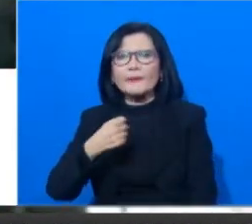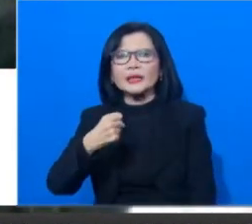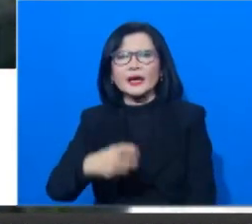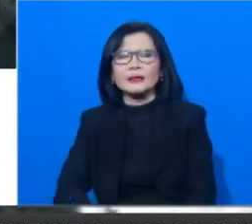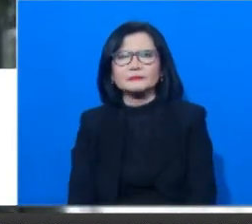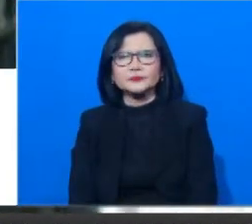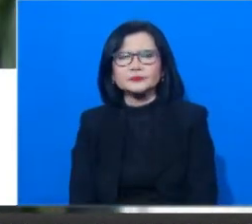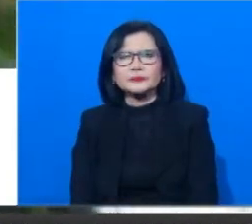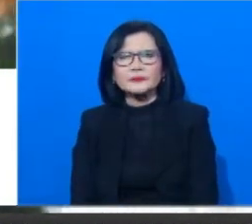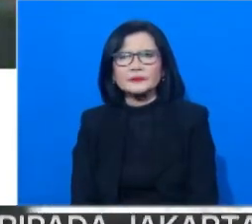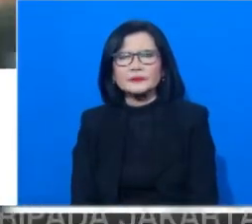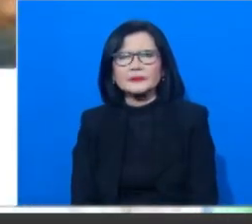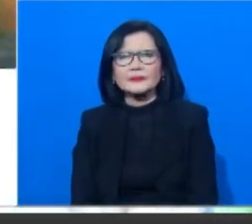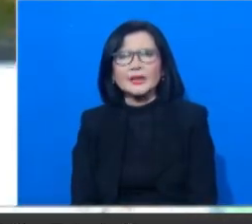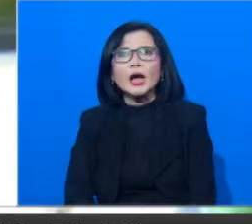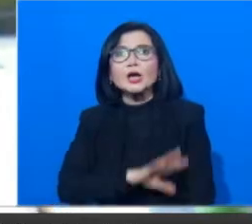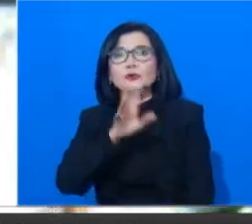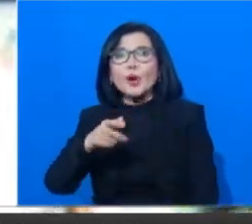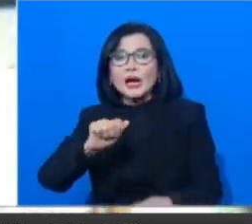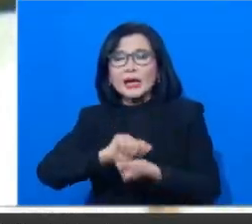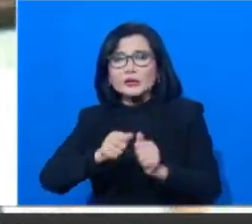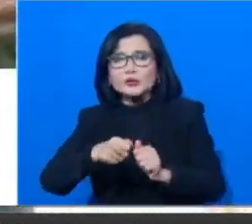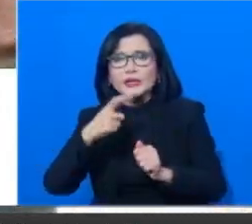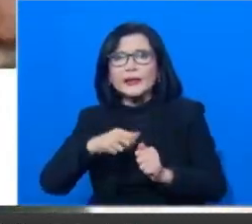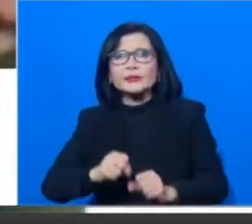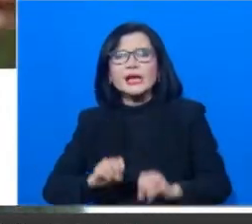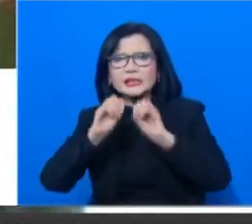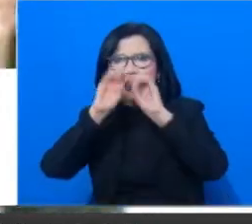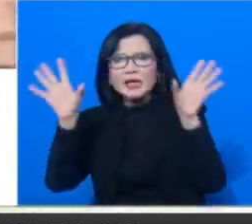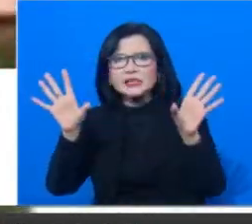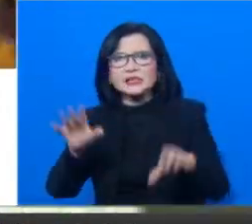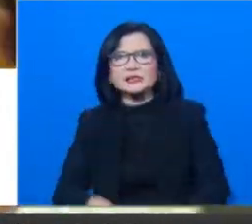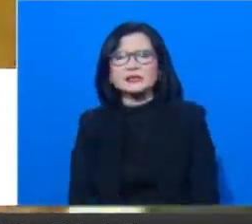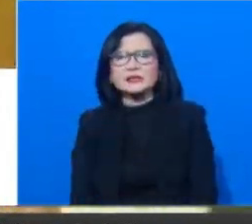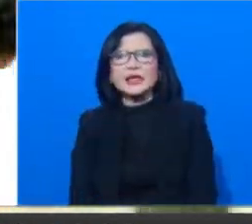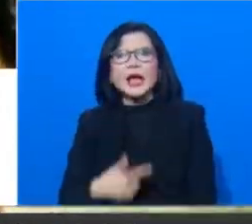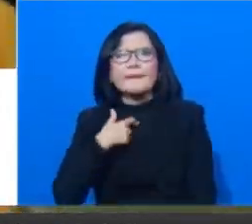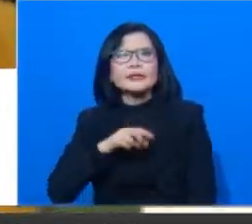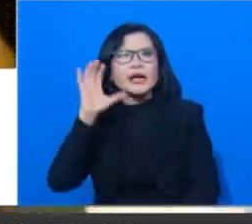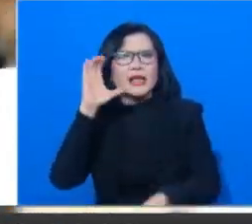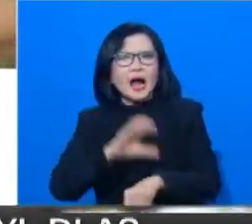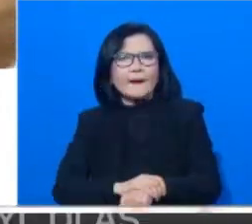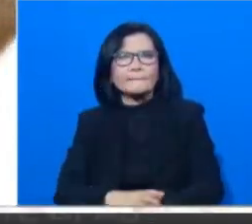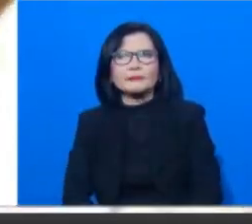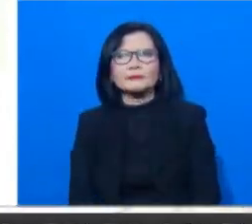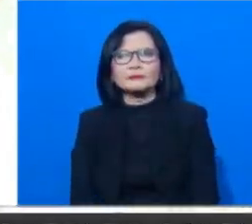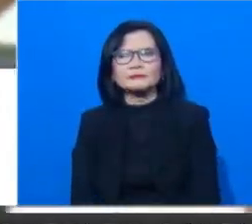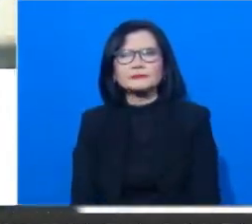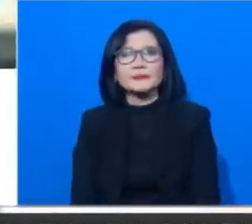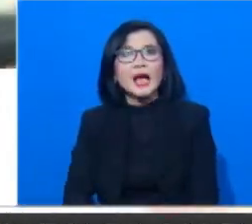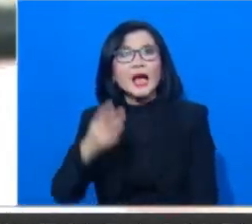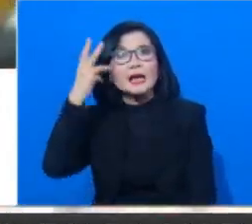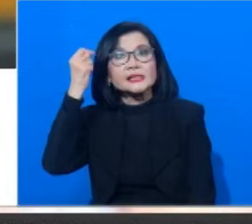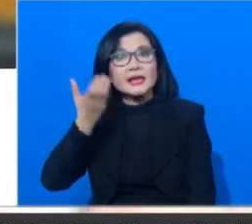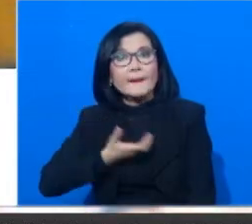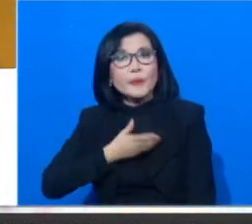ya semoga kasus ini bisa terlungkap dan pelaku dalang di balik semua ini bisa tertangkap bisa dihukum dengan setimpal gitu ada rencana mau bertemu